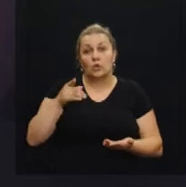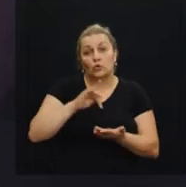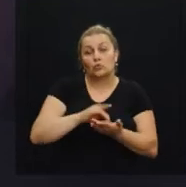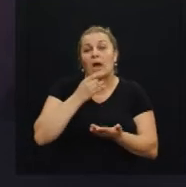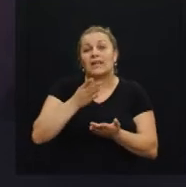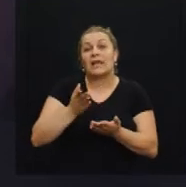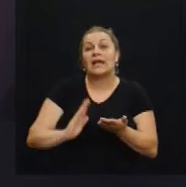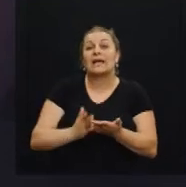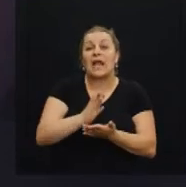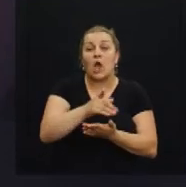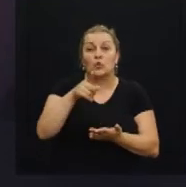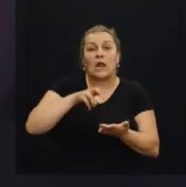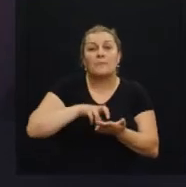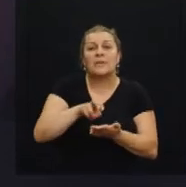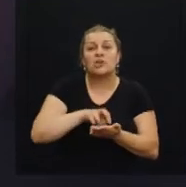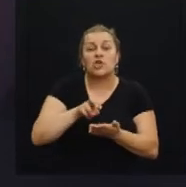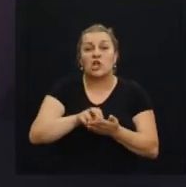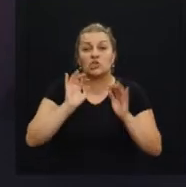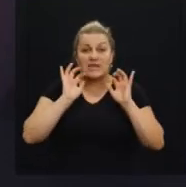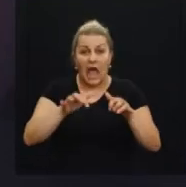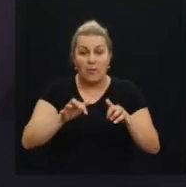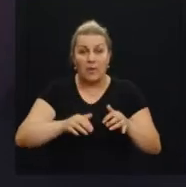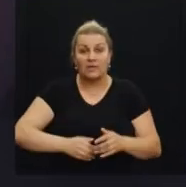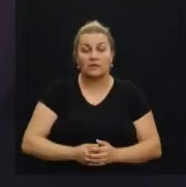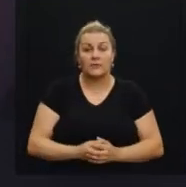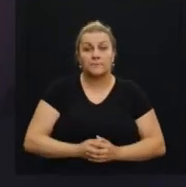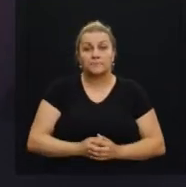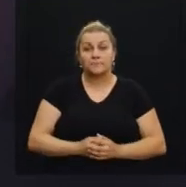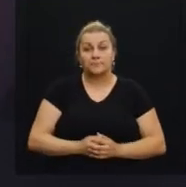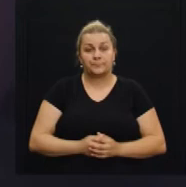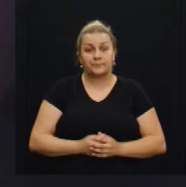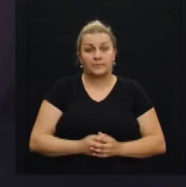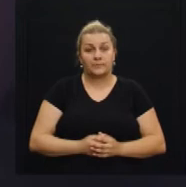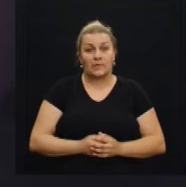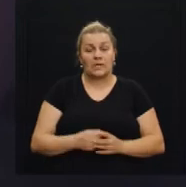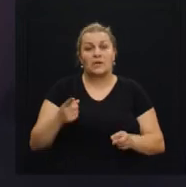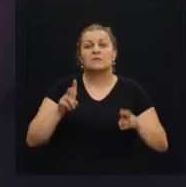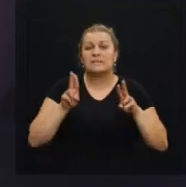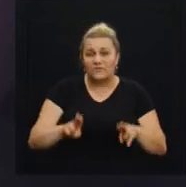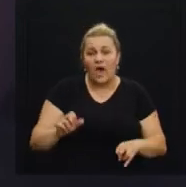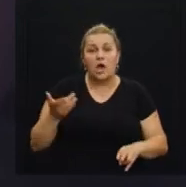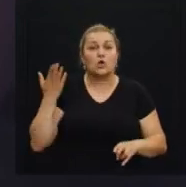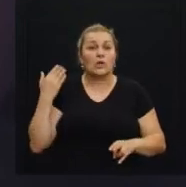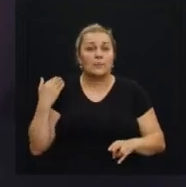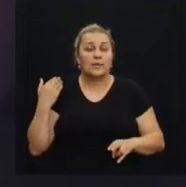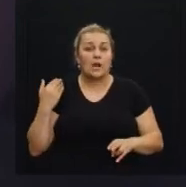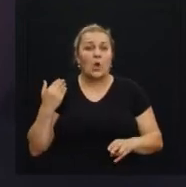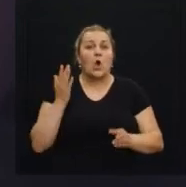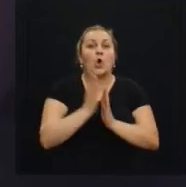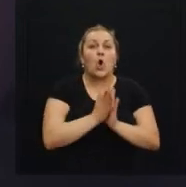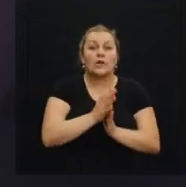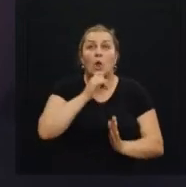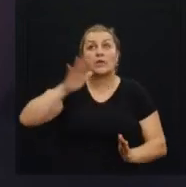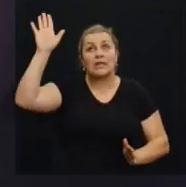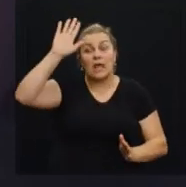krenila ona pješački napad. Tad je ono stvarno je bilo, gorilo i nebo i